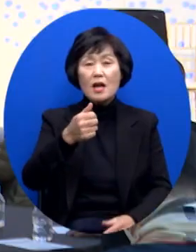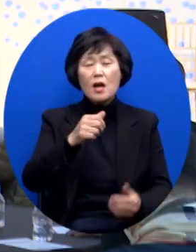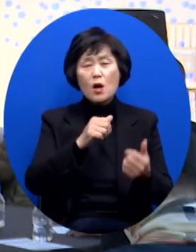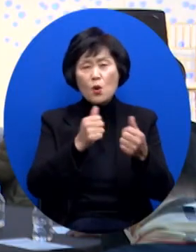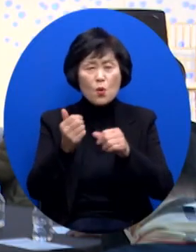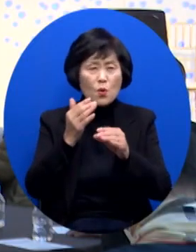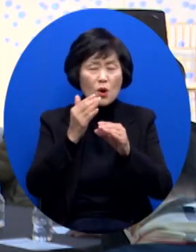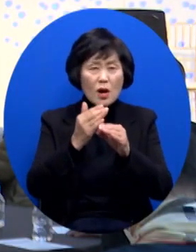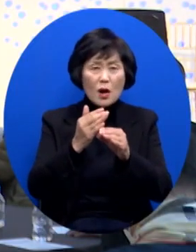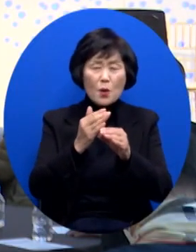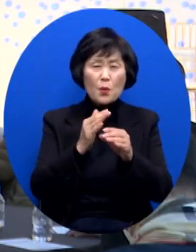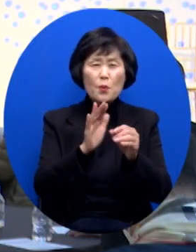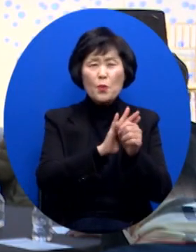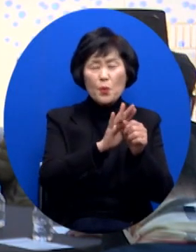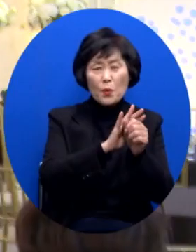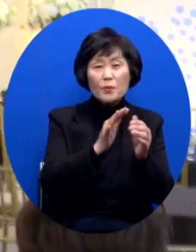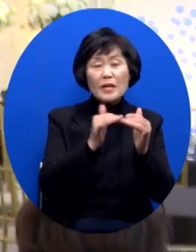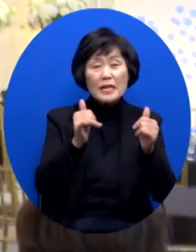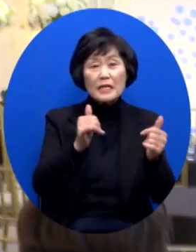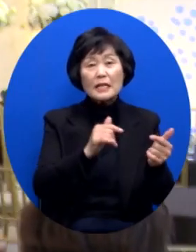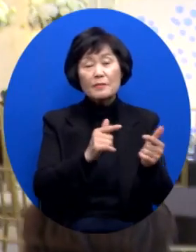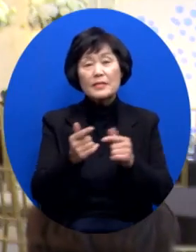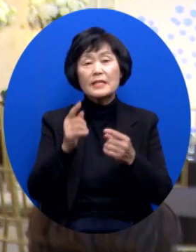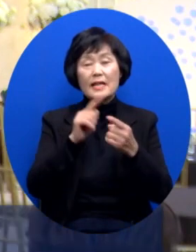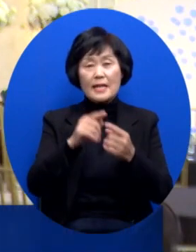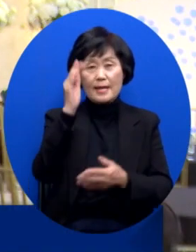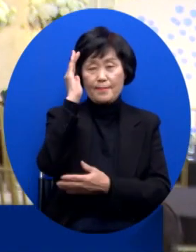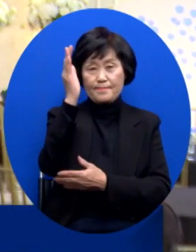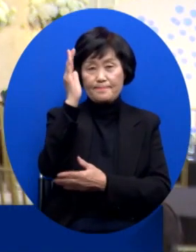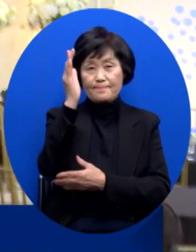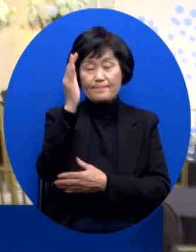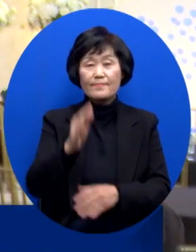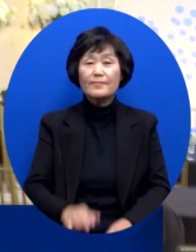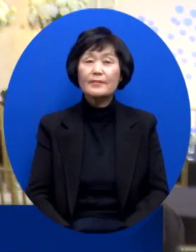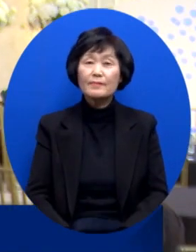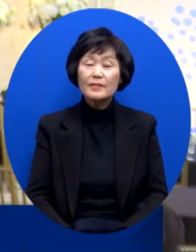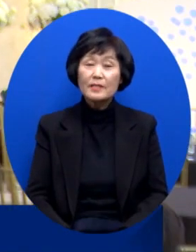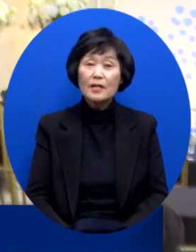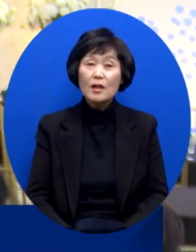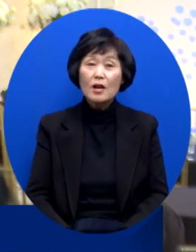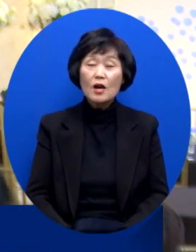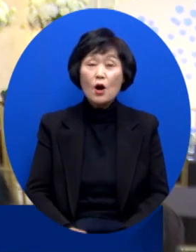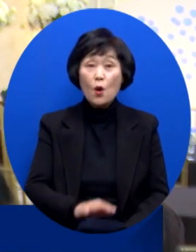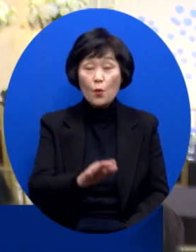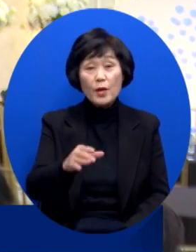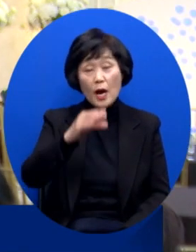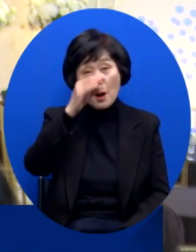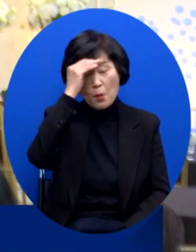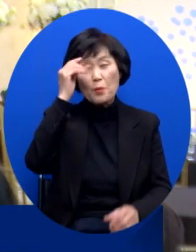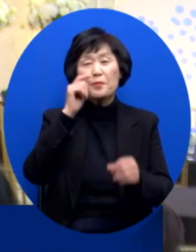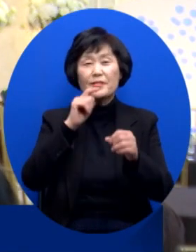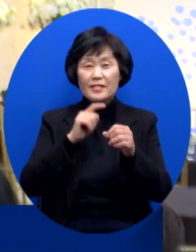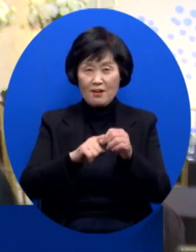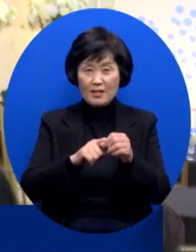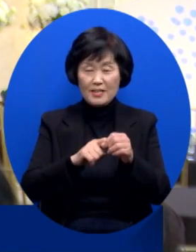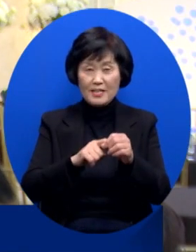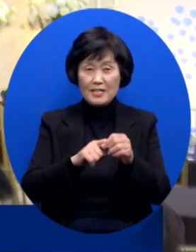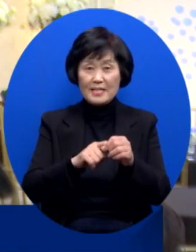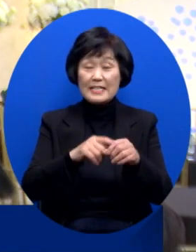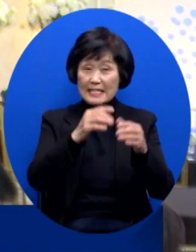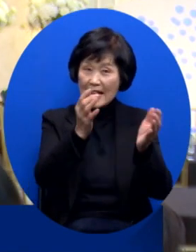생명윤리를 주제로 강연했습니다. 우리 수원 기독 호스피스가 아주 시범적이고 모범적인 그런